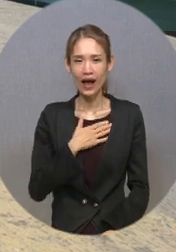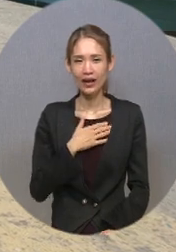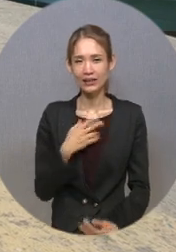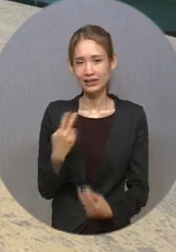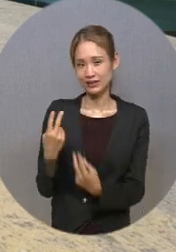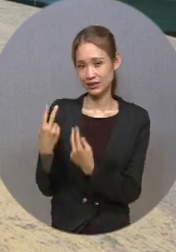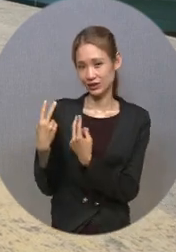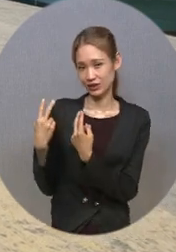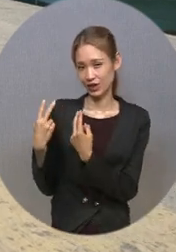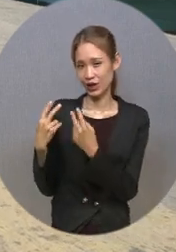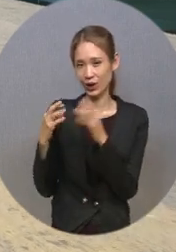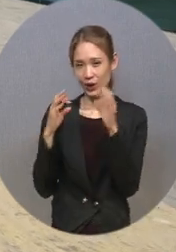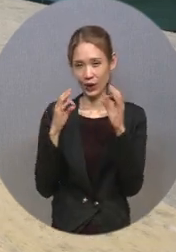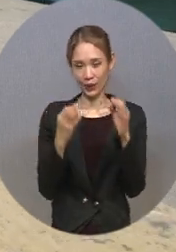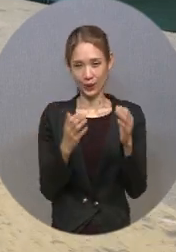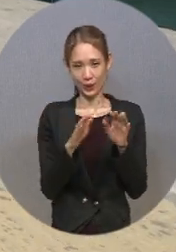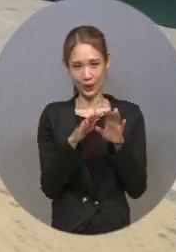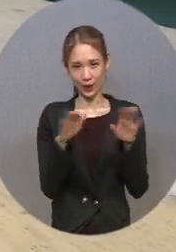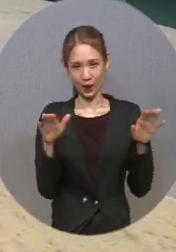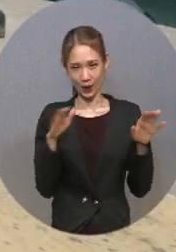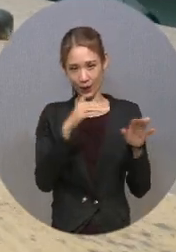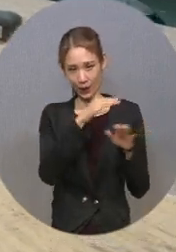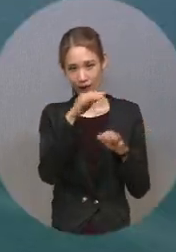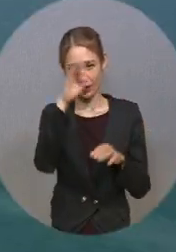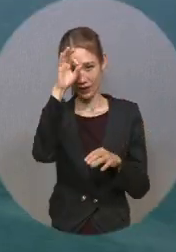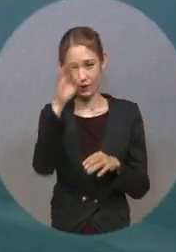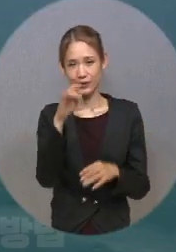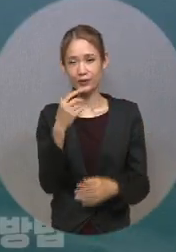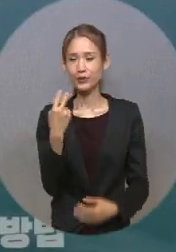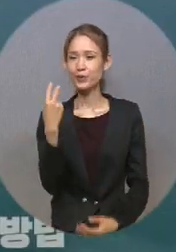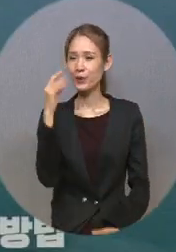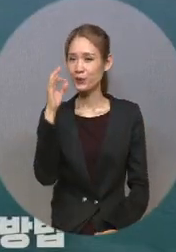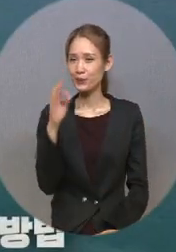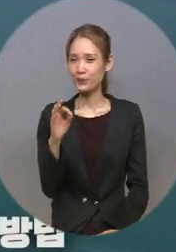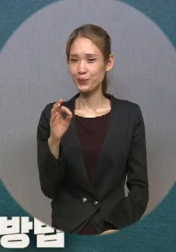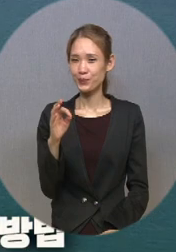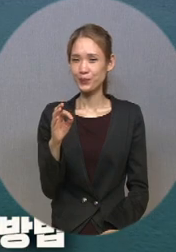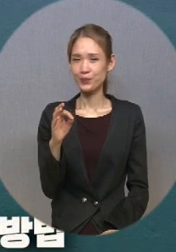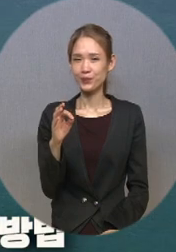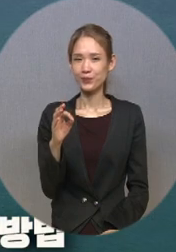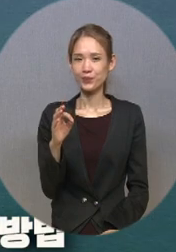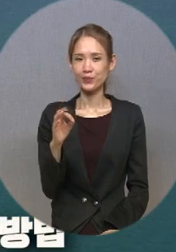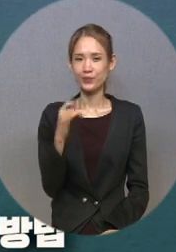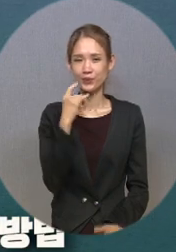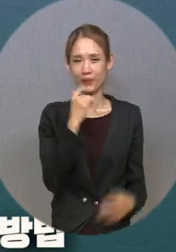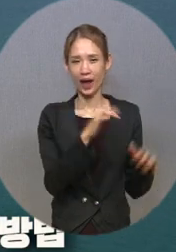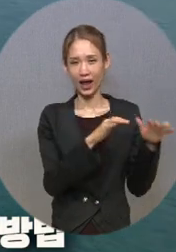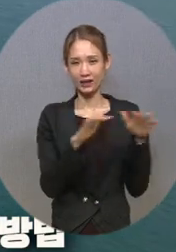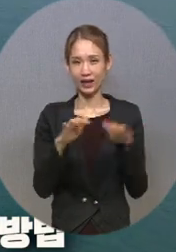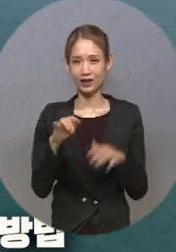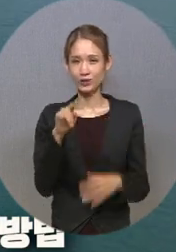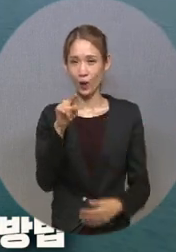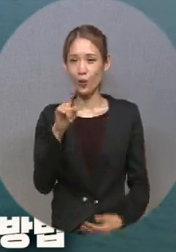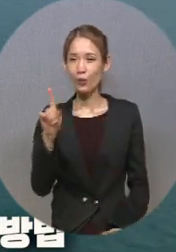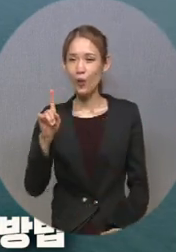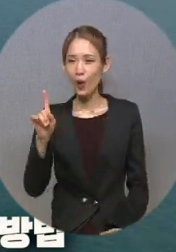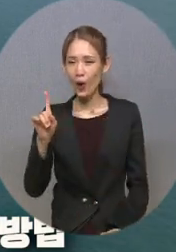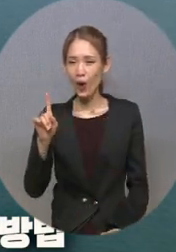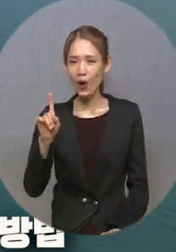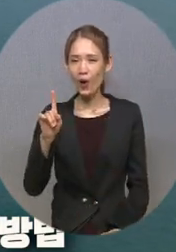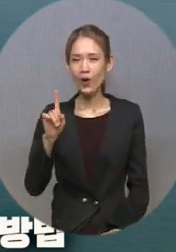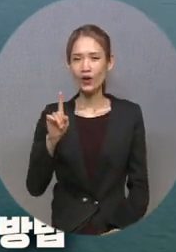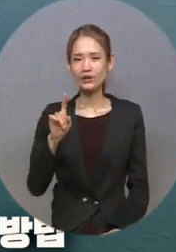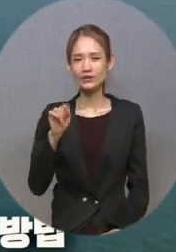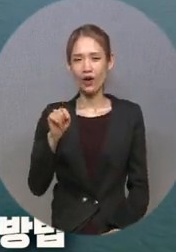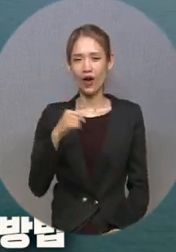보면 아, 이 환경이 얼마나 좋아요. 그리고 저 뒤에 보이시죠? 나무 꽂아놓은 바다에. 네네. 어, 저 뭐예요?